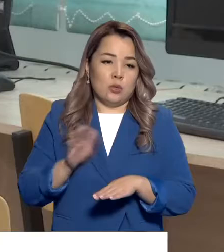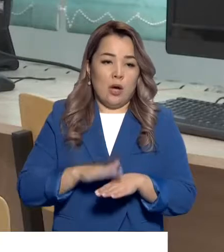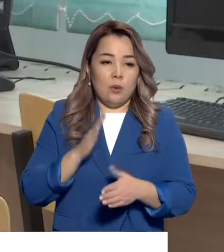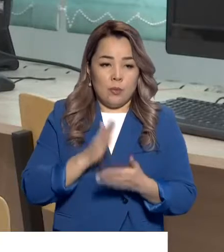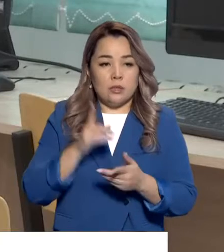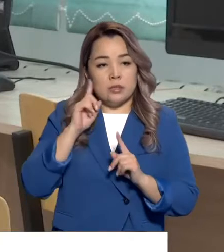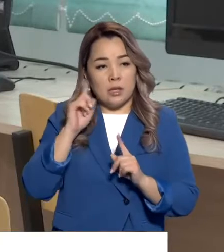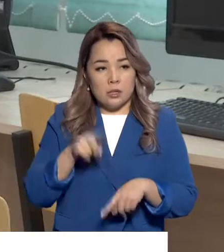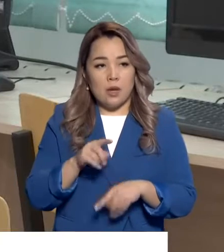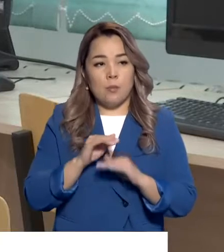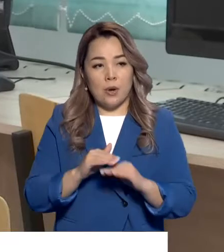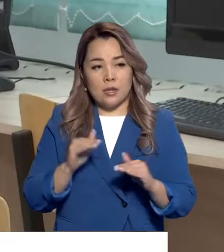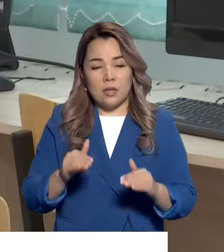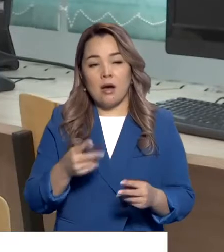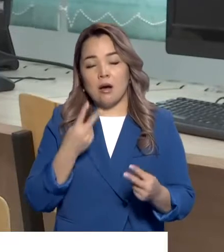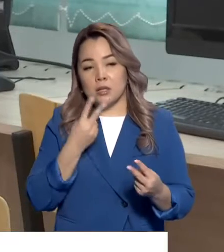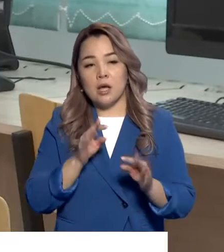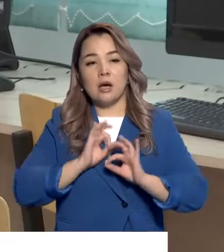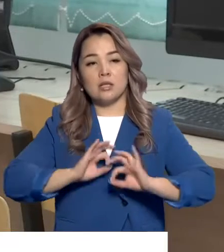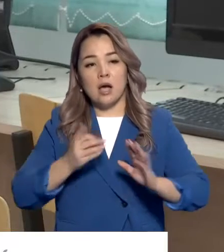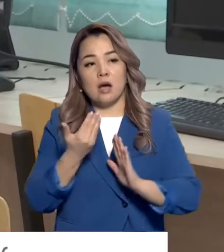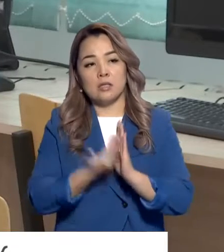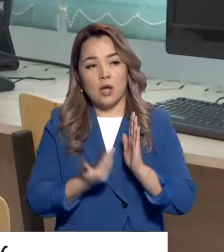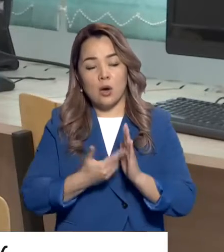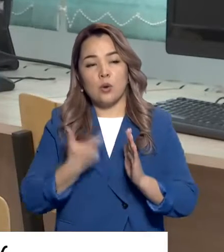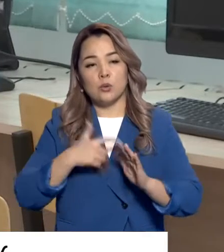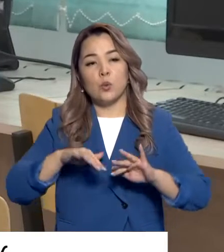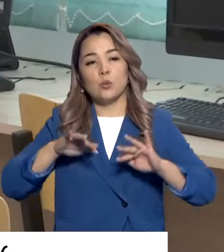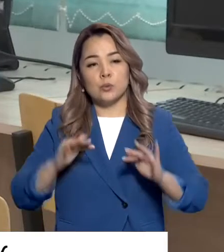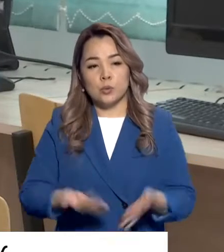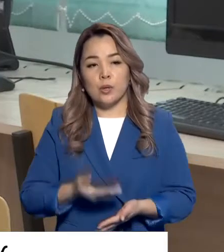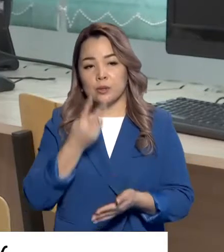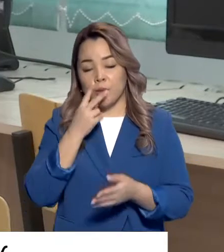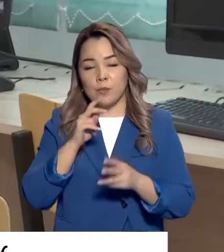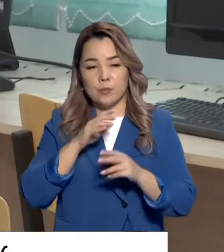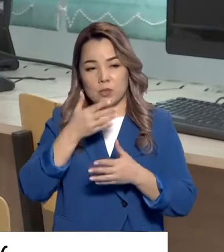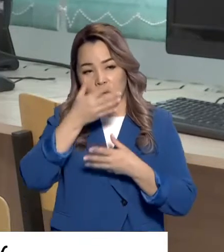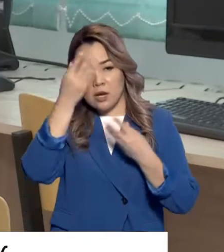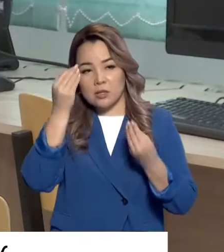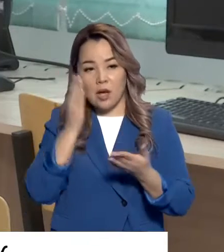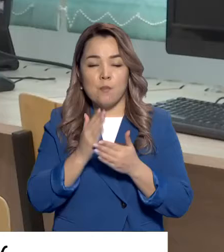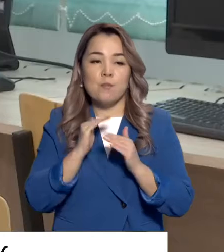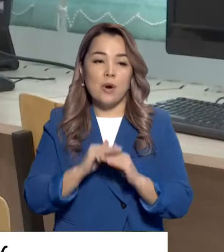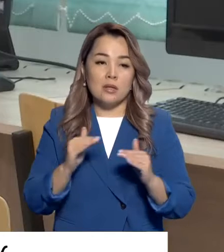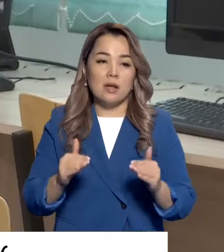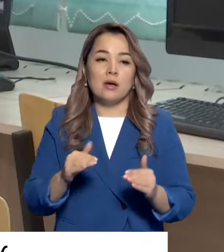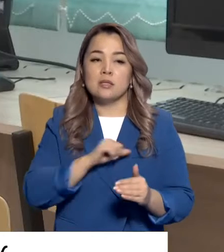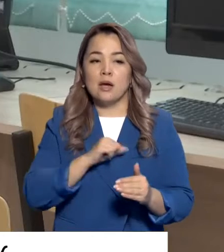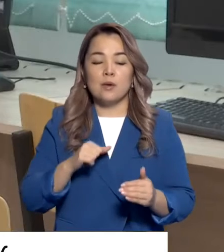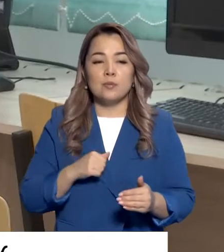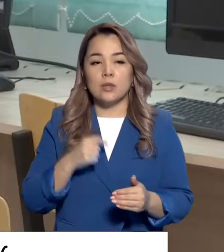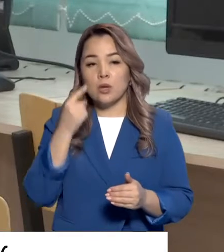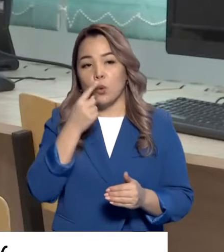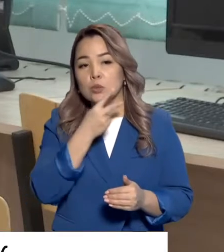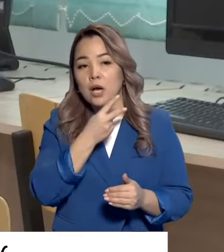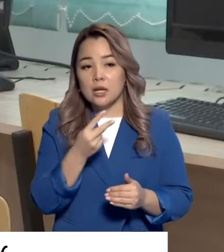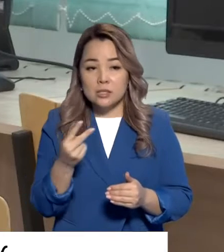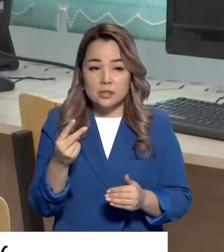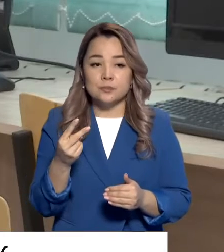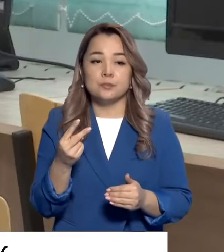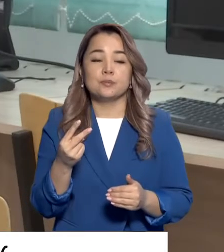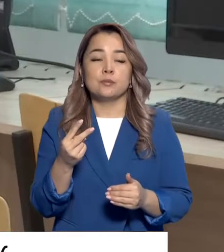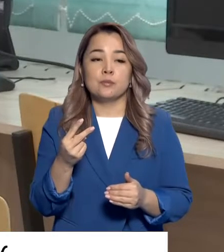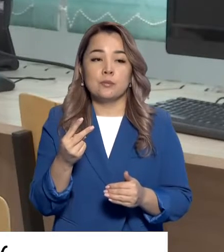балаға қарағанды расында ұмытып кетеміз. Өзіміздің шаршағанымызды кетеміз. Ана балдардың бізге деген жаңа көзқарасы,